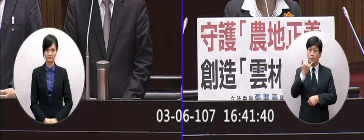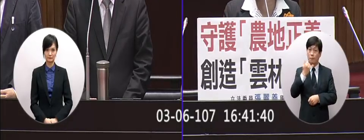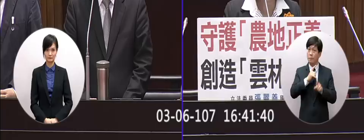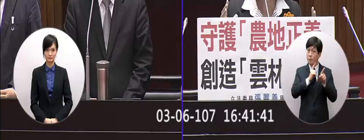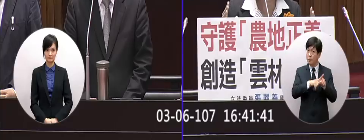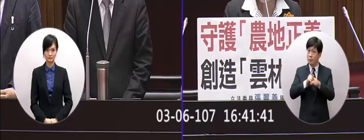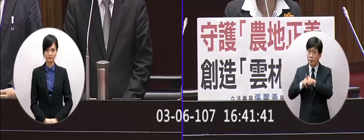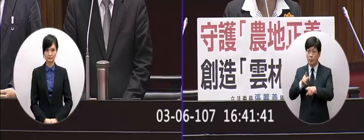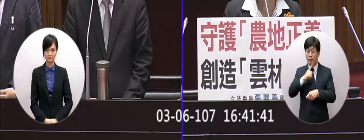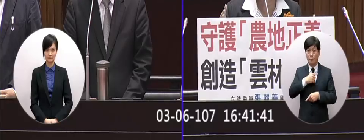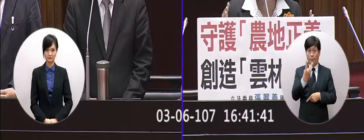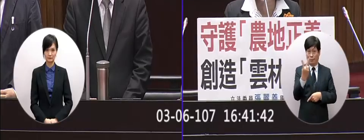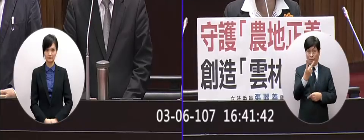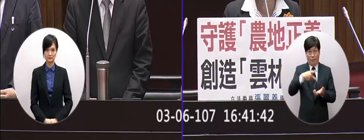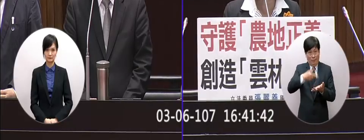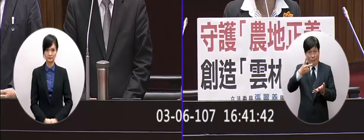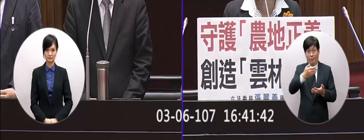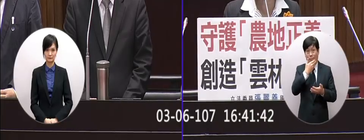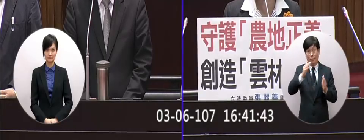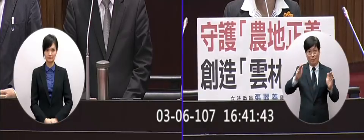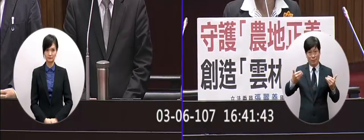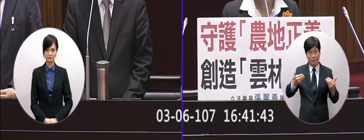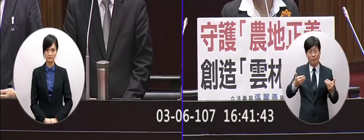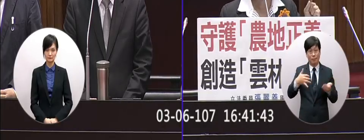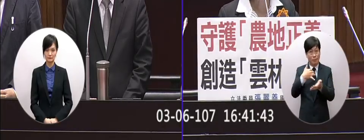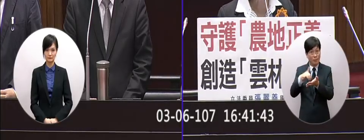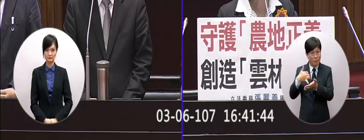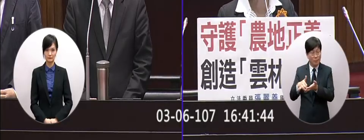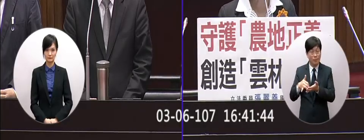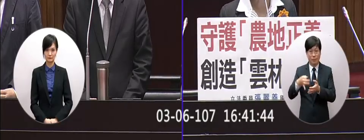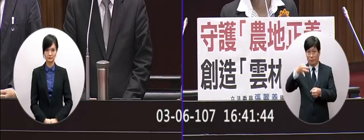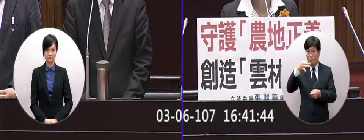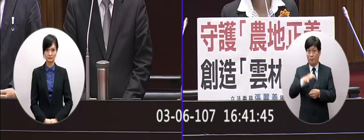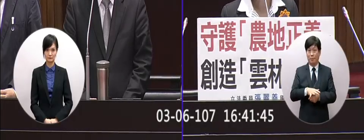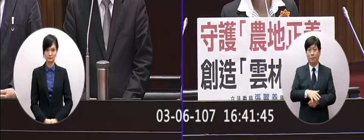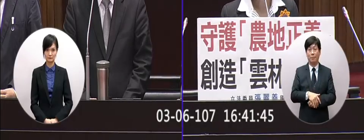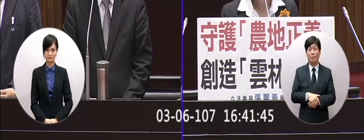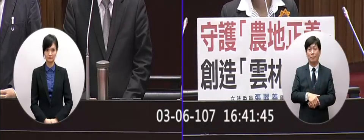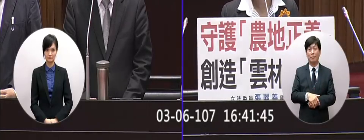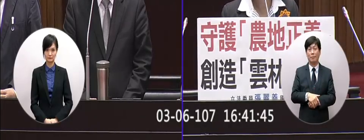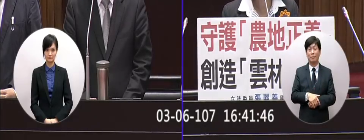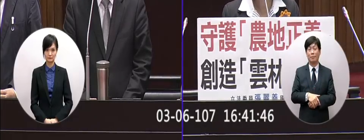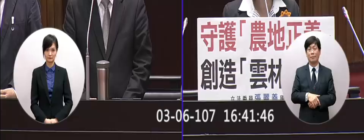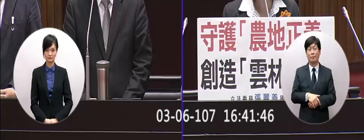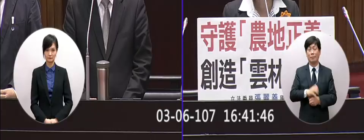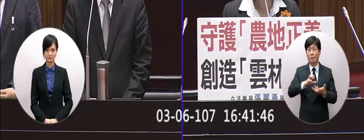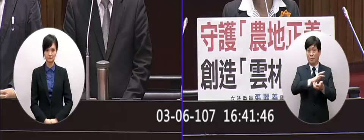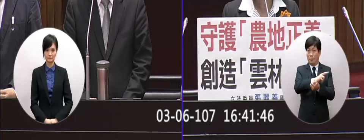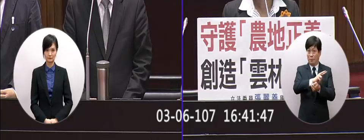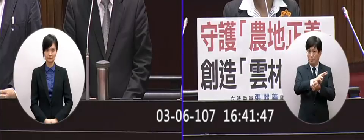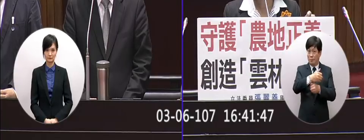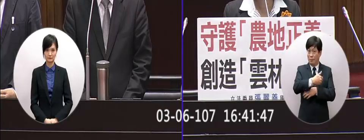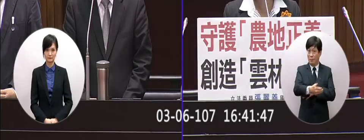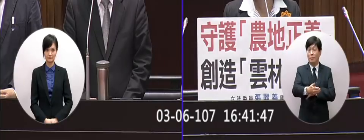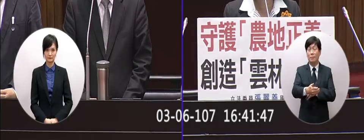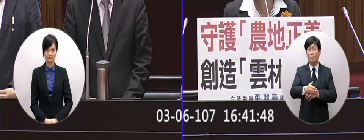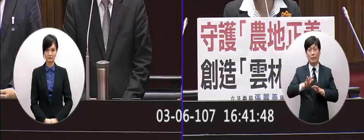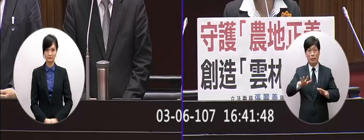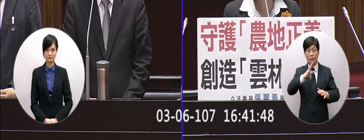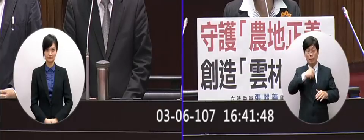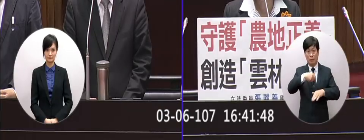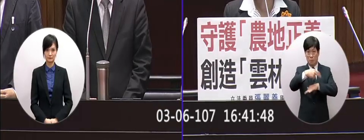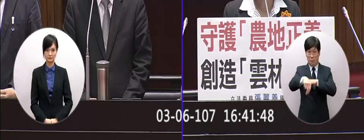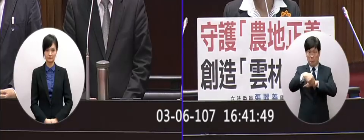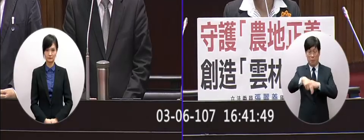据水稻两期的获利盈余来补助云林县被规